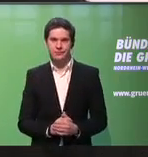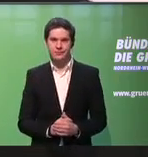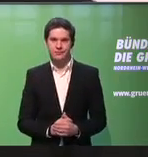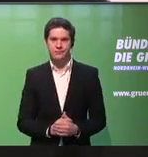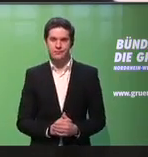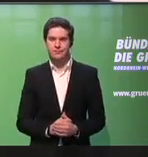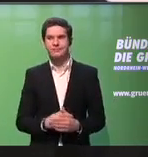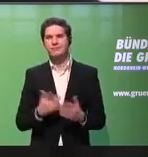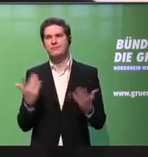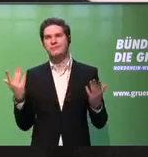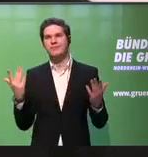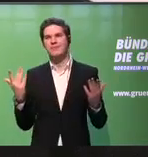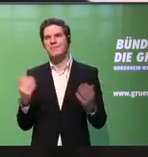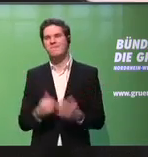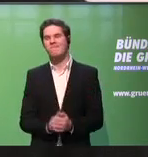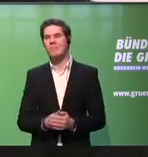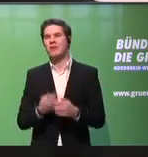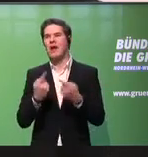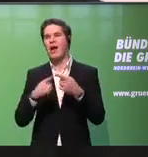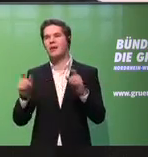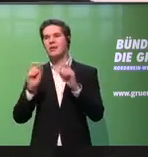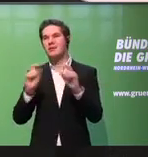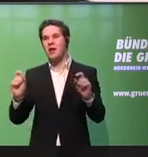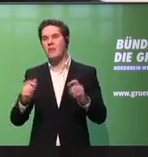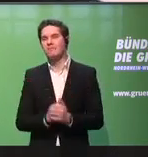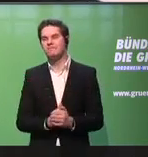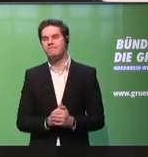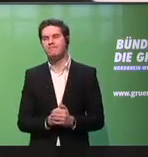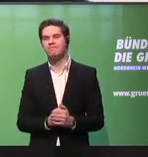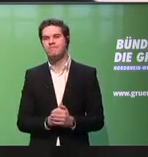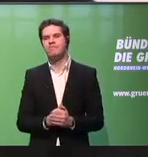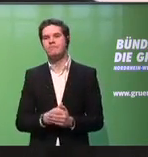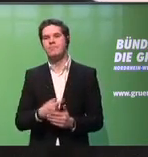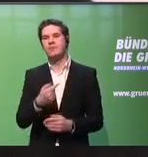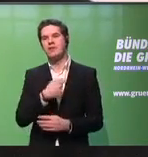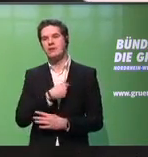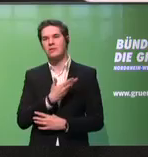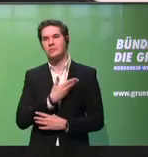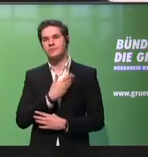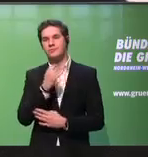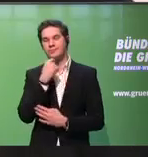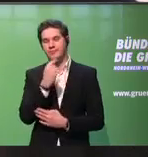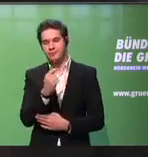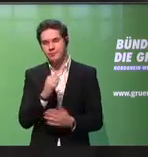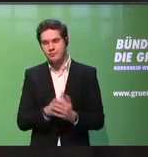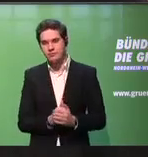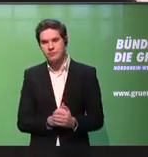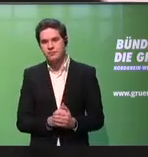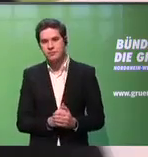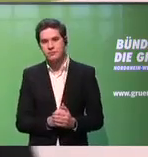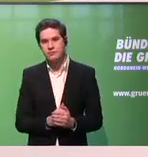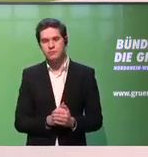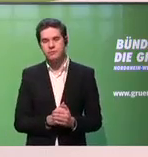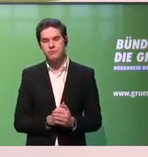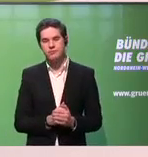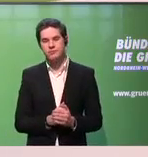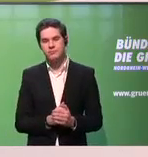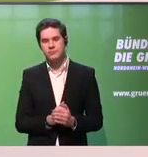Die andere Sache, ich wollte sagen, ist, dass you know what? I am not sure that you have to